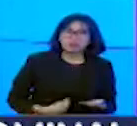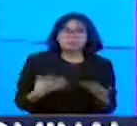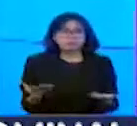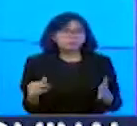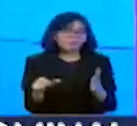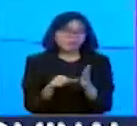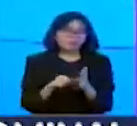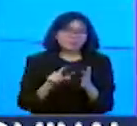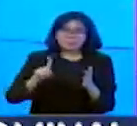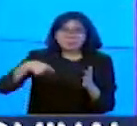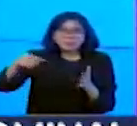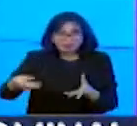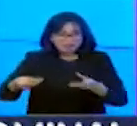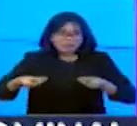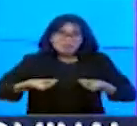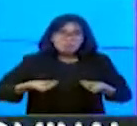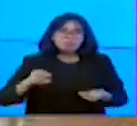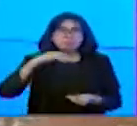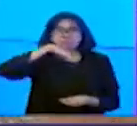tak pernah sampai di rumah mereka.